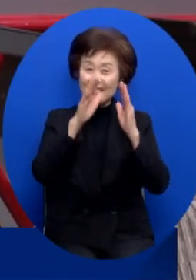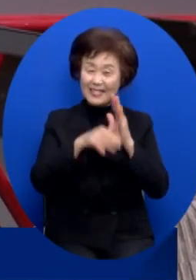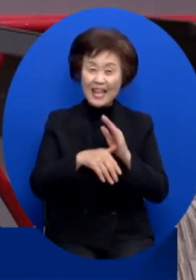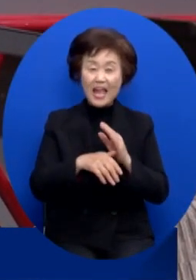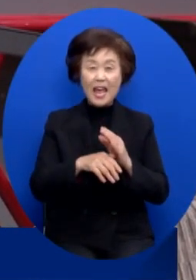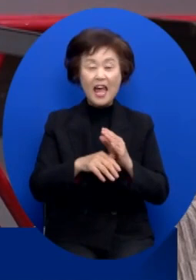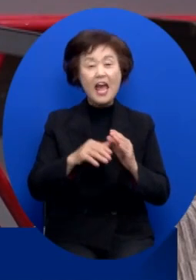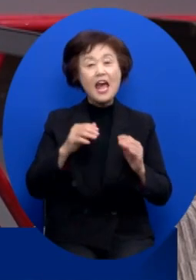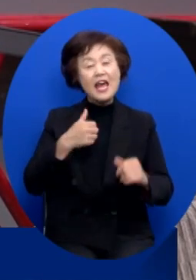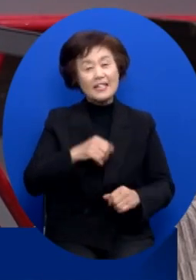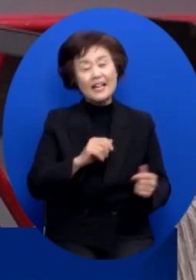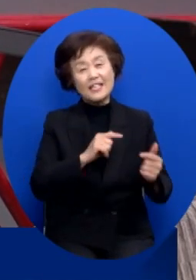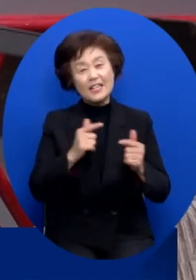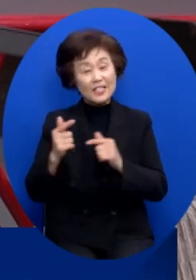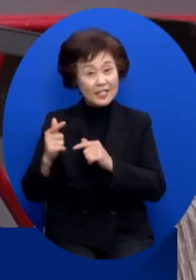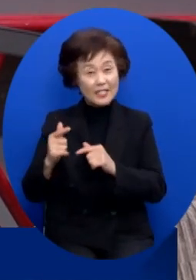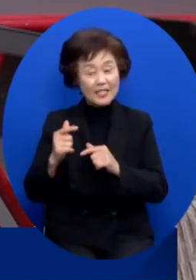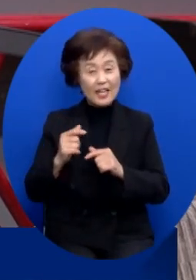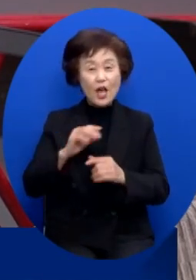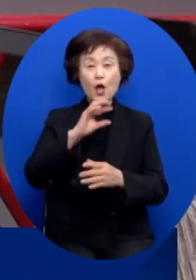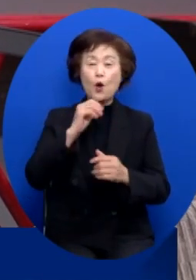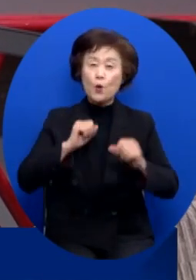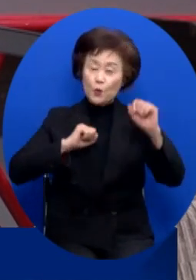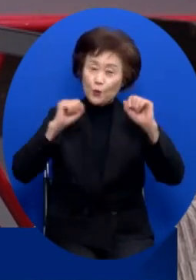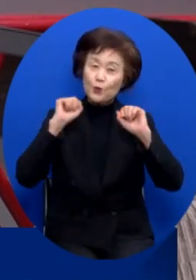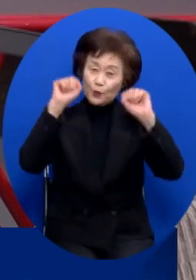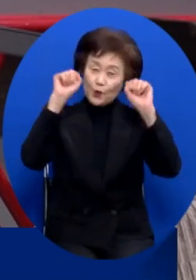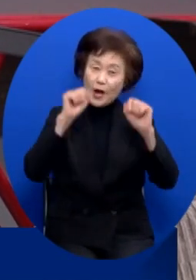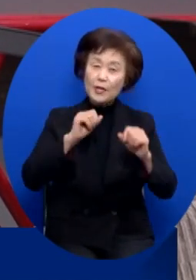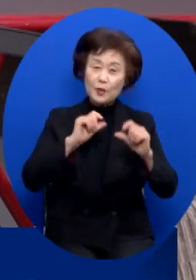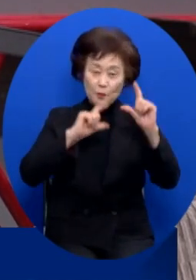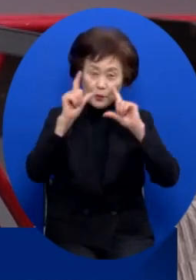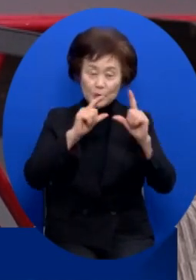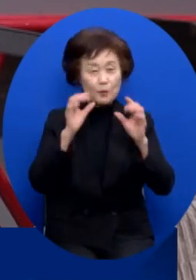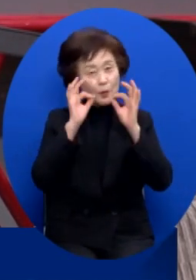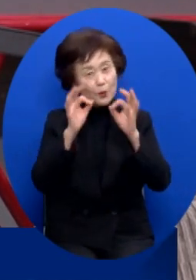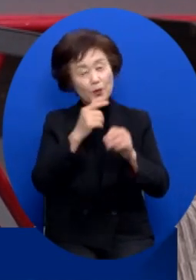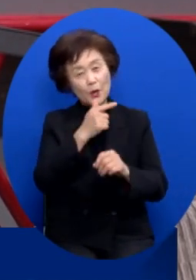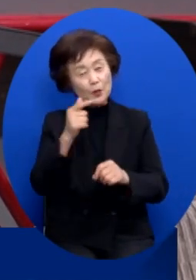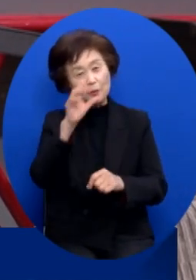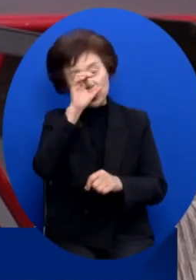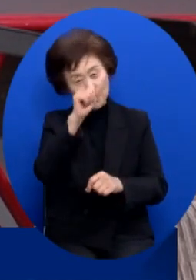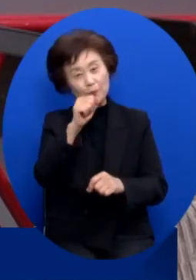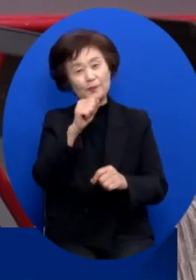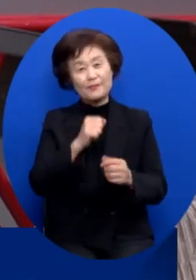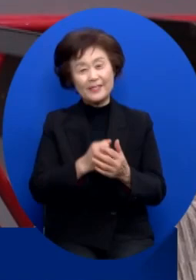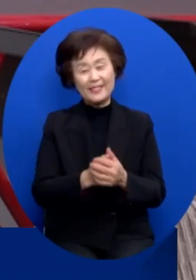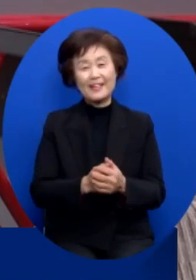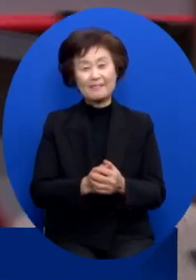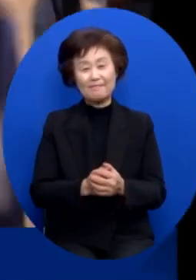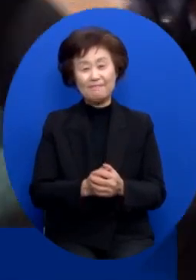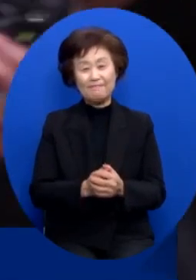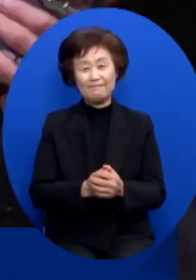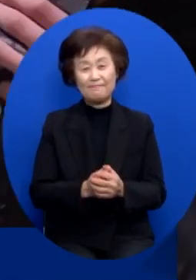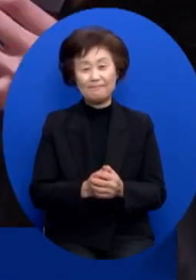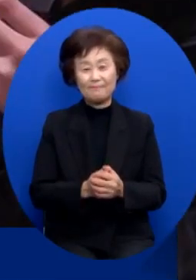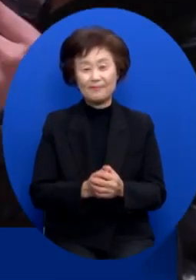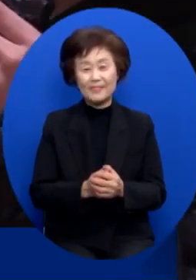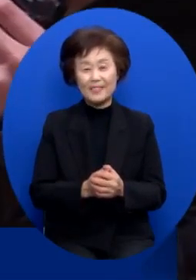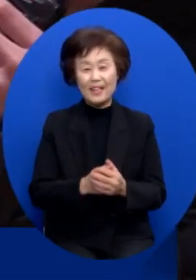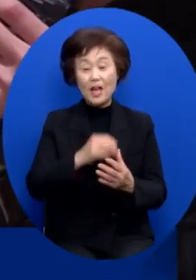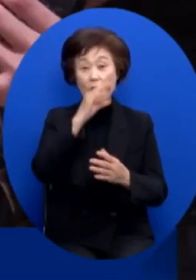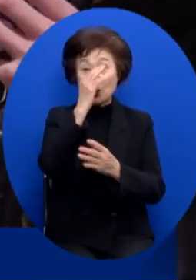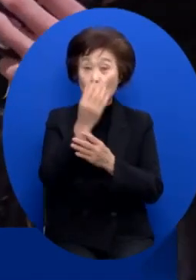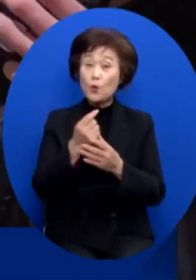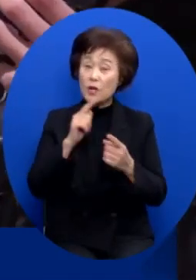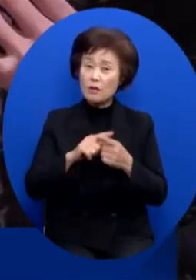훨씬 더 흥미진진하고 애들이 정말 승부욕과 많은 훈련 결과가 보이는 거 같아서 즐거웠습니다 농구에 대해